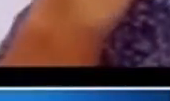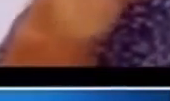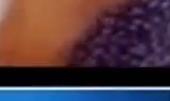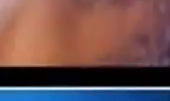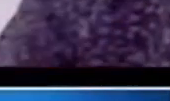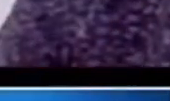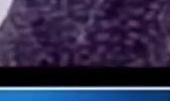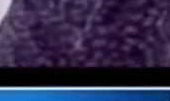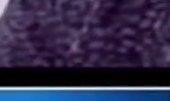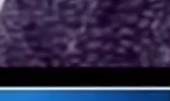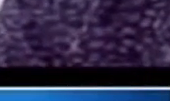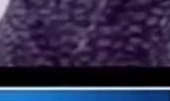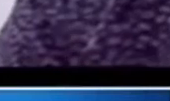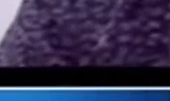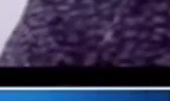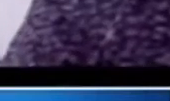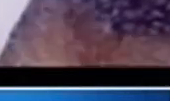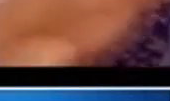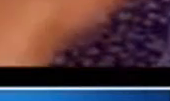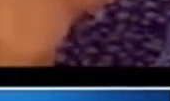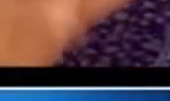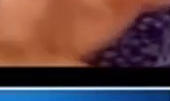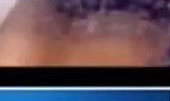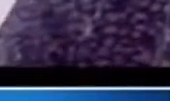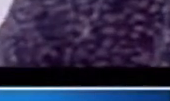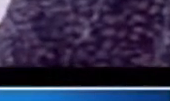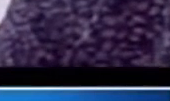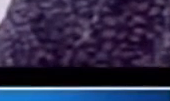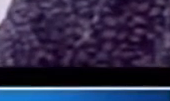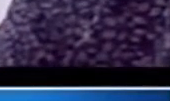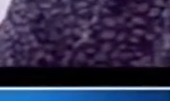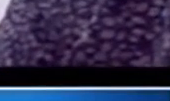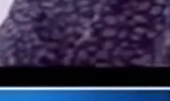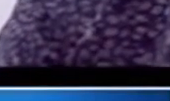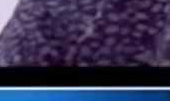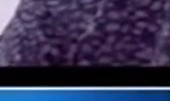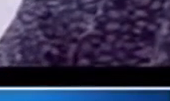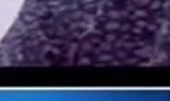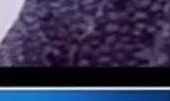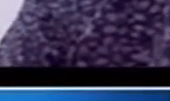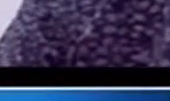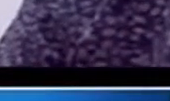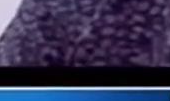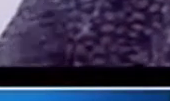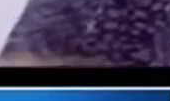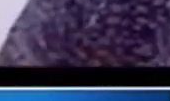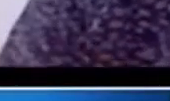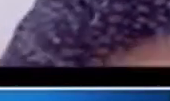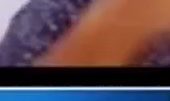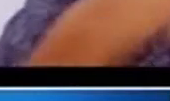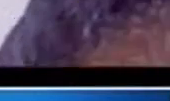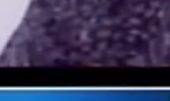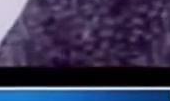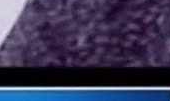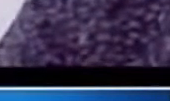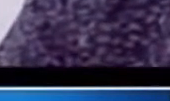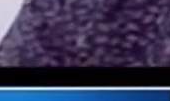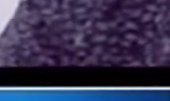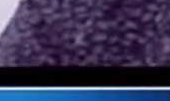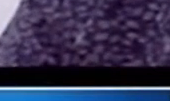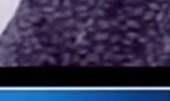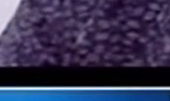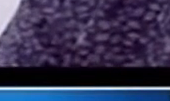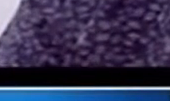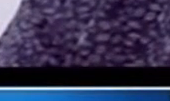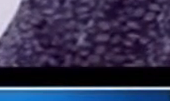that is 3 times revenue, almost 3 times revenue ng ating 150 billion. That is the economy of